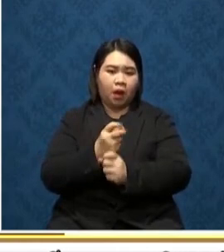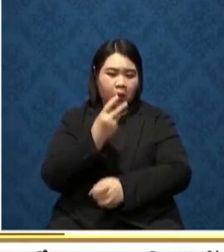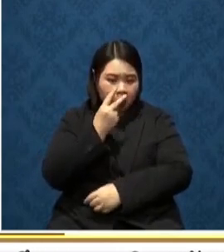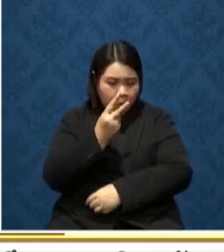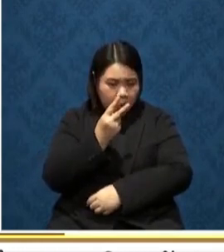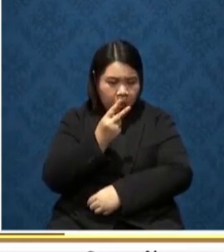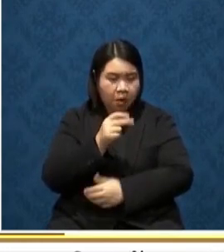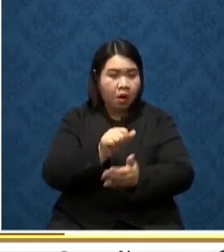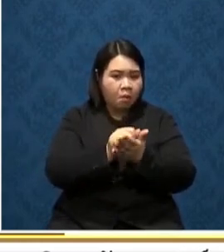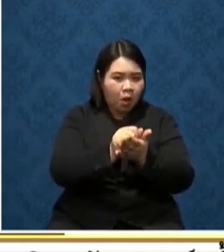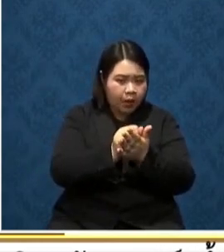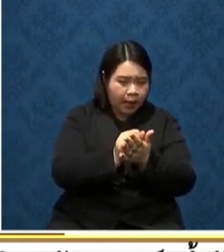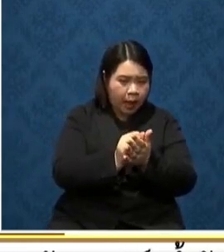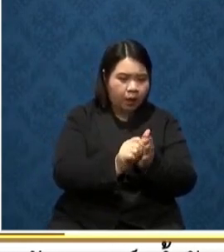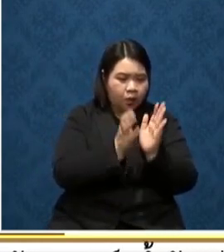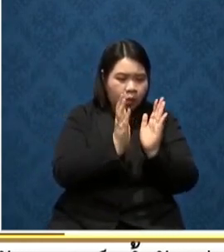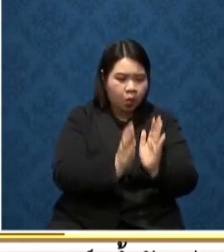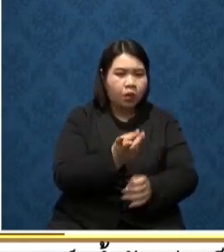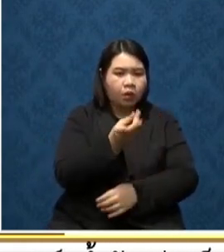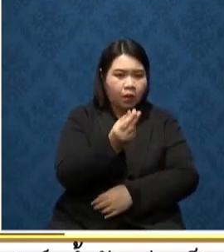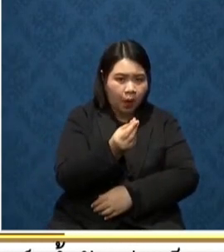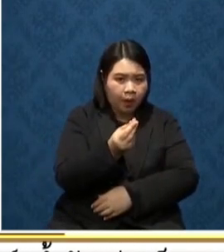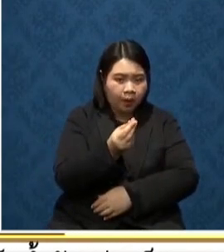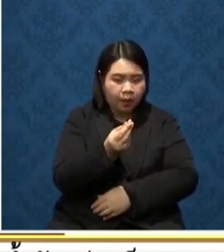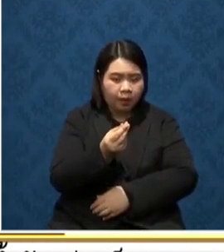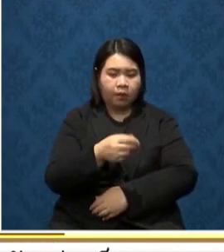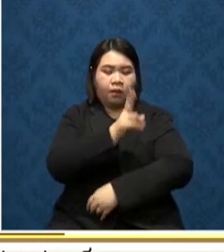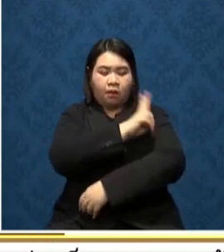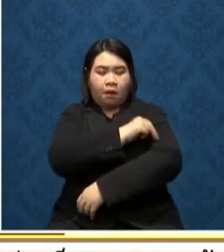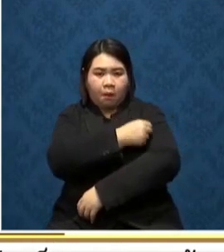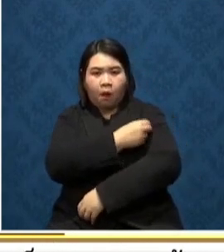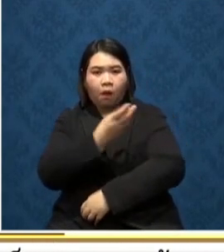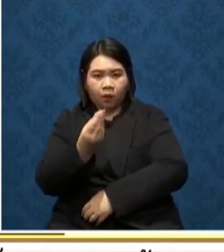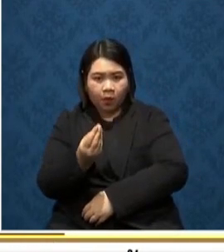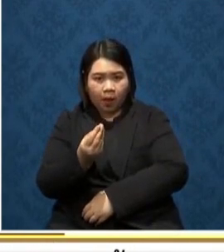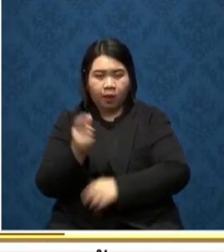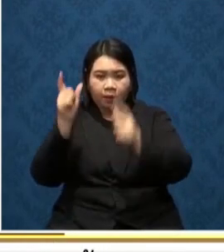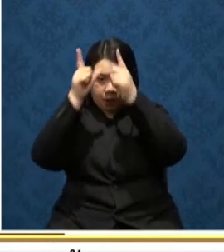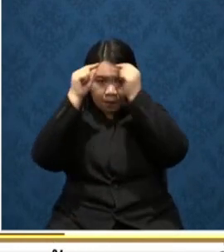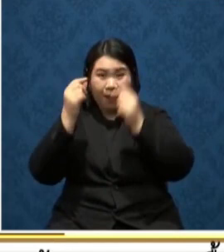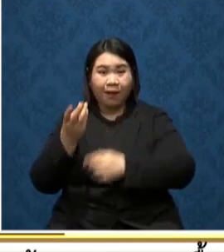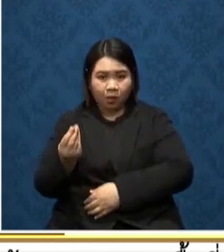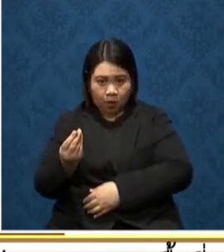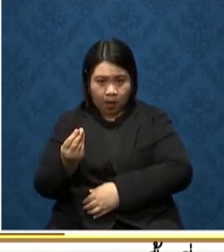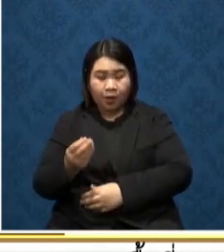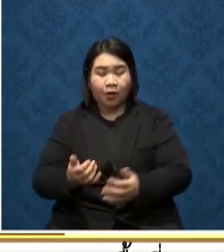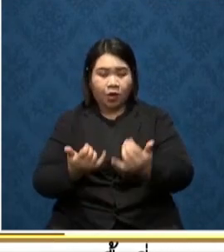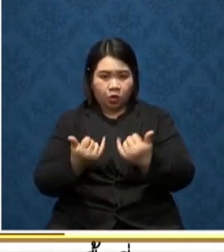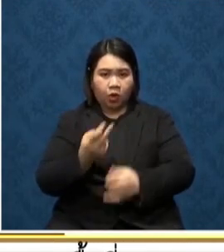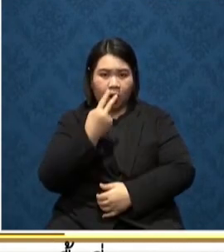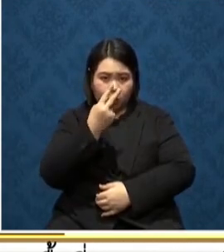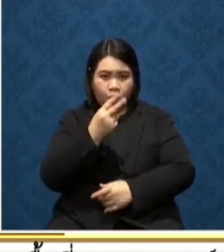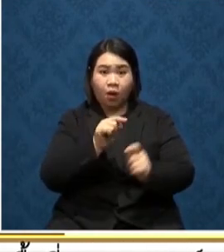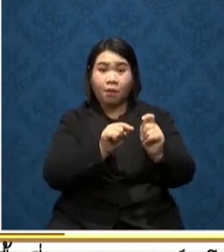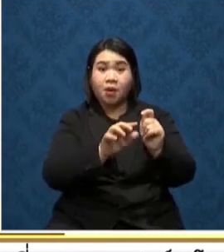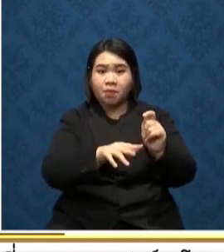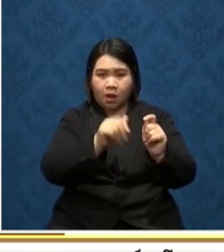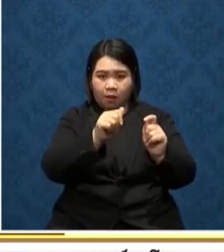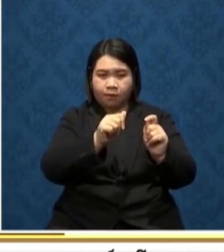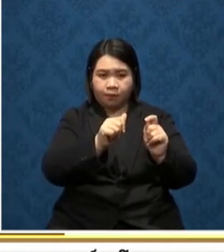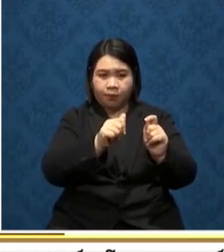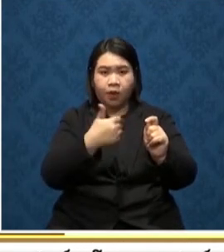เหะสมกบการให้บริการหลกคิดในแ่ของการทำโงบารชุมชนนำเภอโดยเฉะอำเภอเมือง